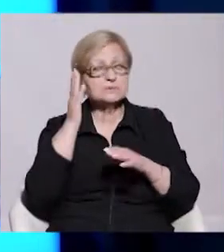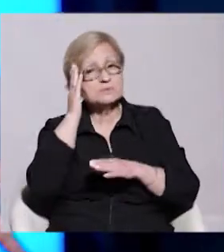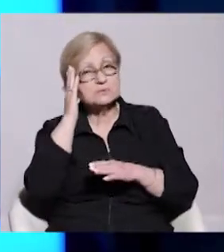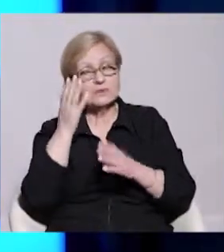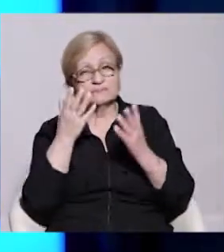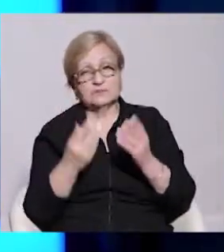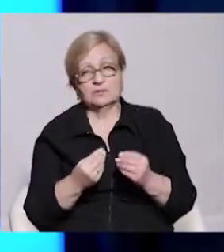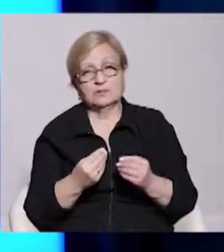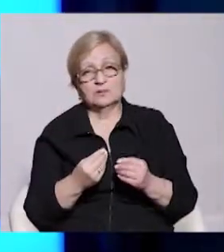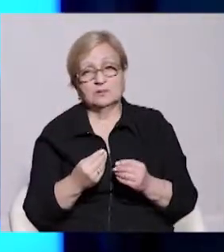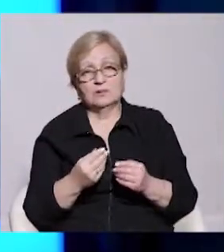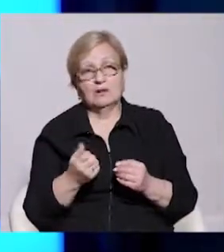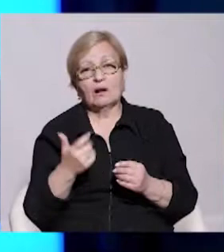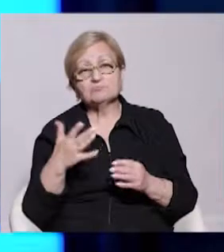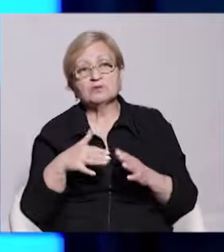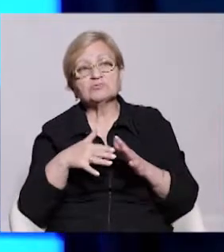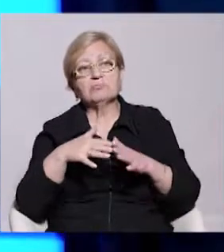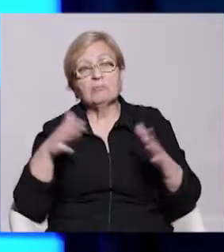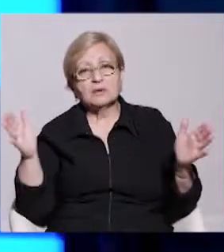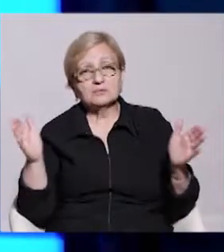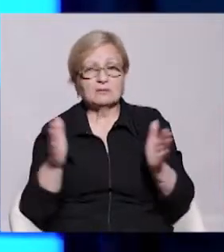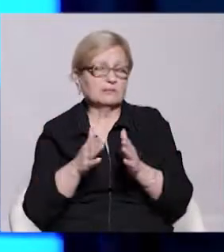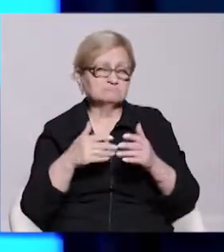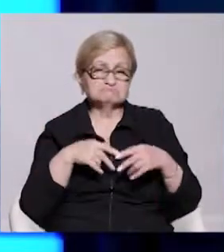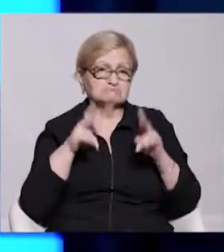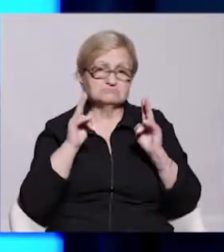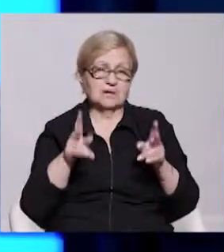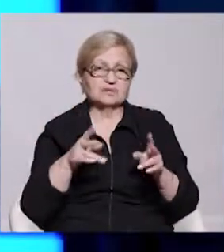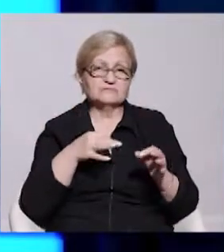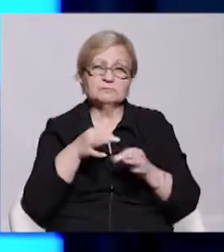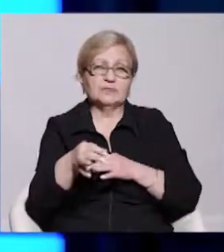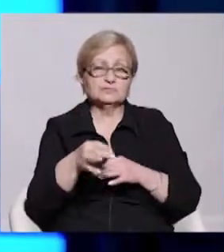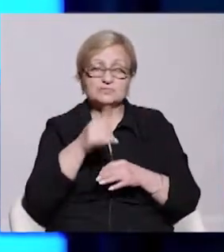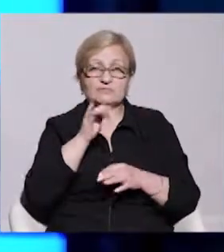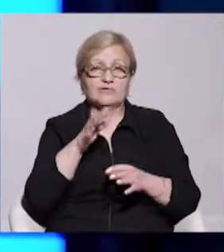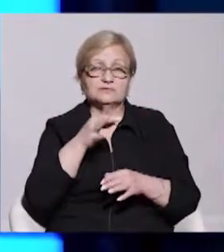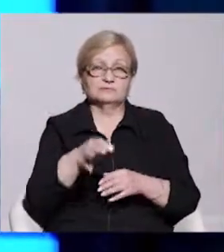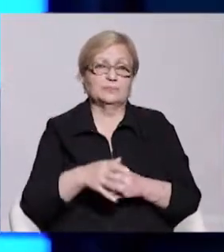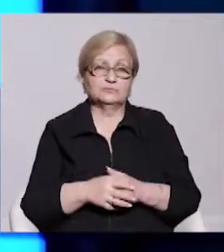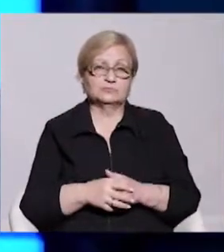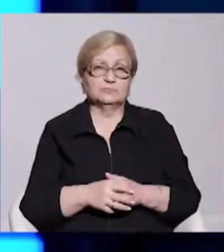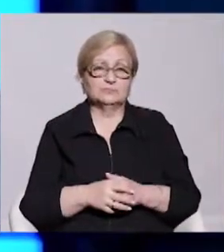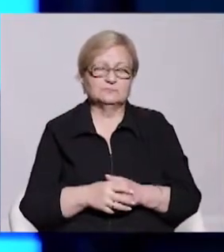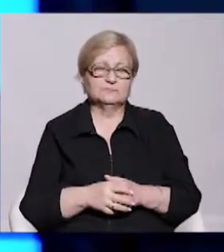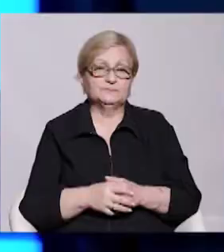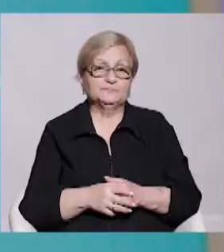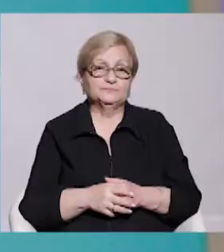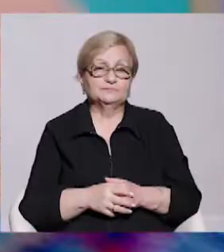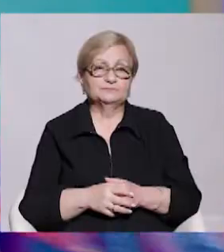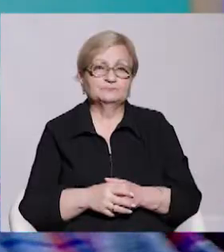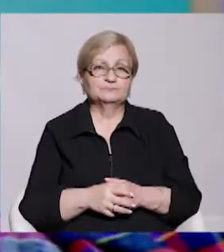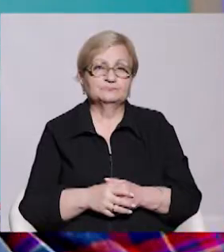იმასაც ვერ ვიტყვი რამდენით მეტი დროს ჭირდება მას კვებისთვის ვიდრე ძილისთვის. ვერც ამ კითხვას ვერ პასუხობ.